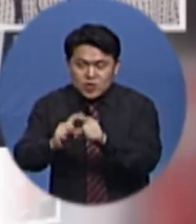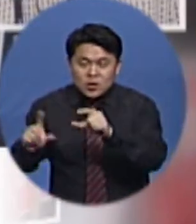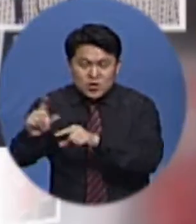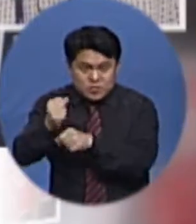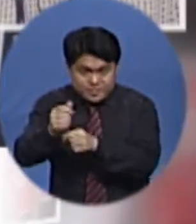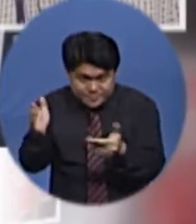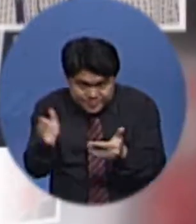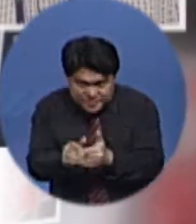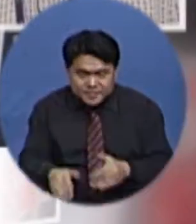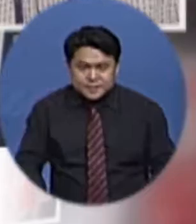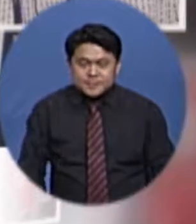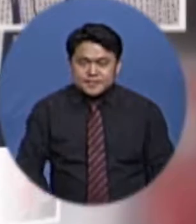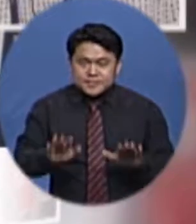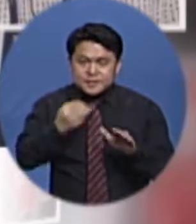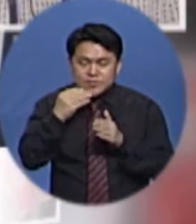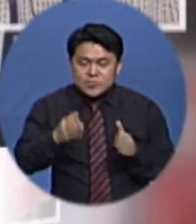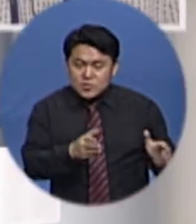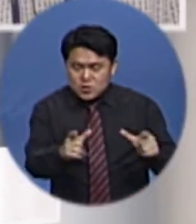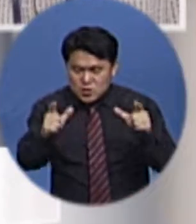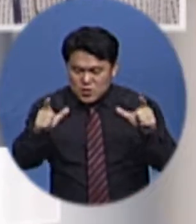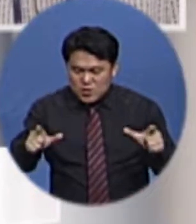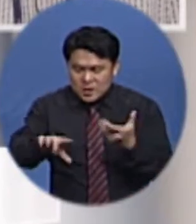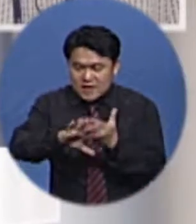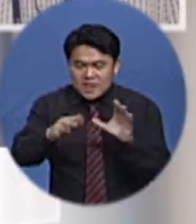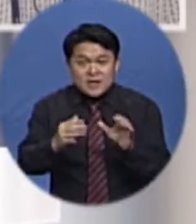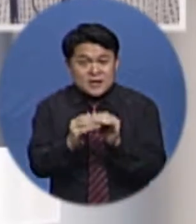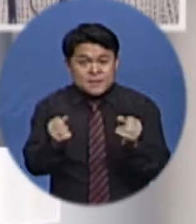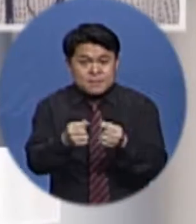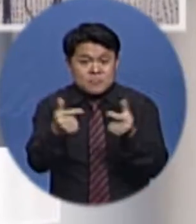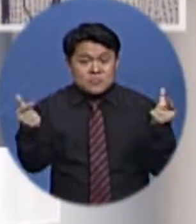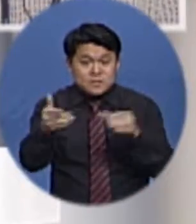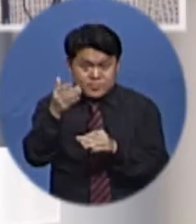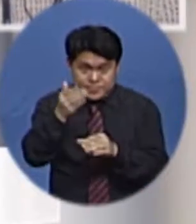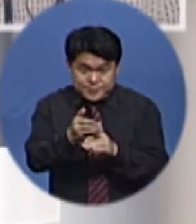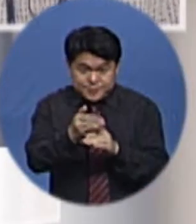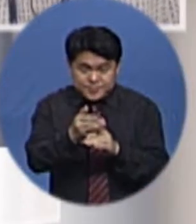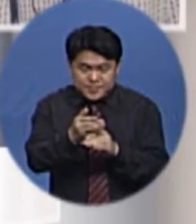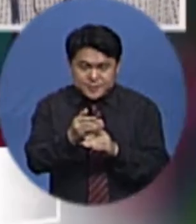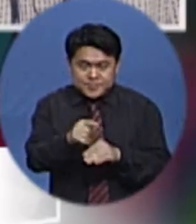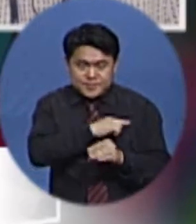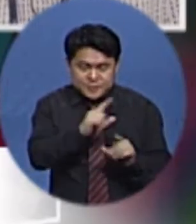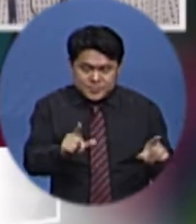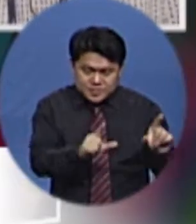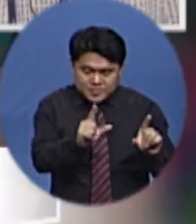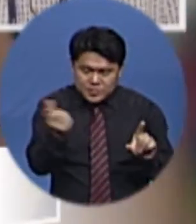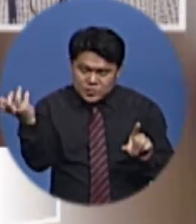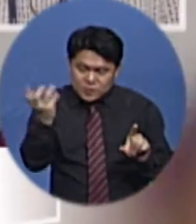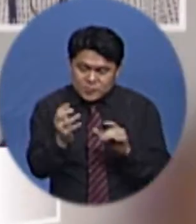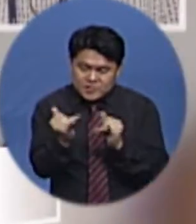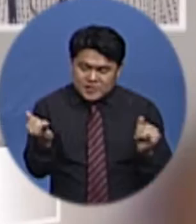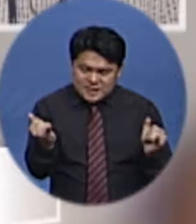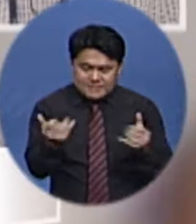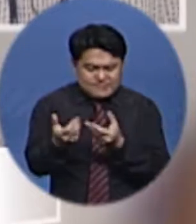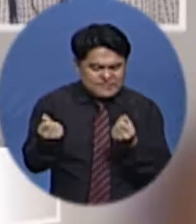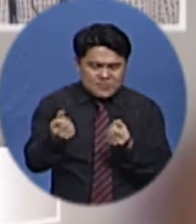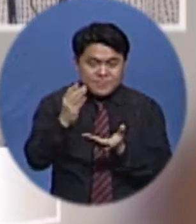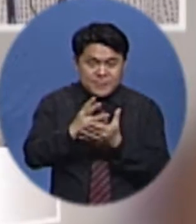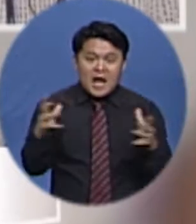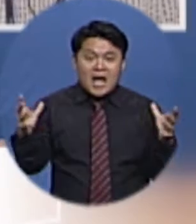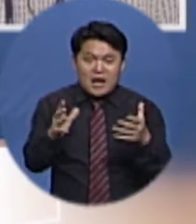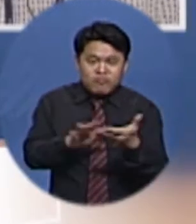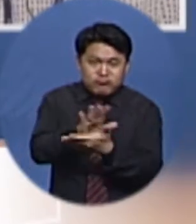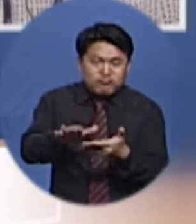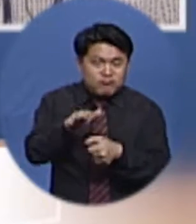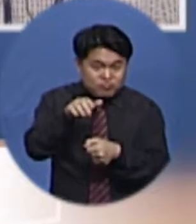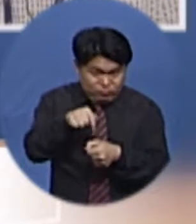사회로 변해가는 경기도의 현 실태를 반영해서 선주민과 이주민 간의 그 융합하는 사회로 만들기 위해서 저희